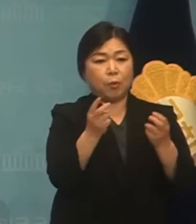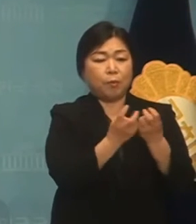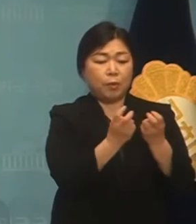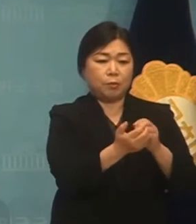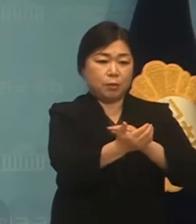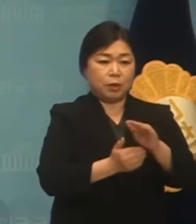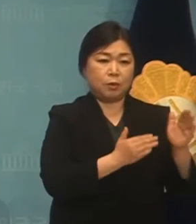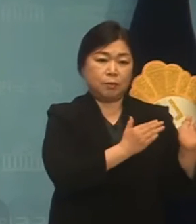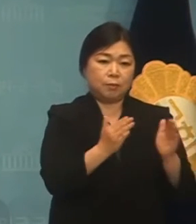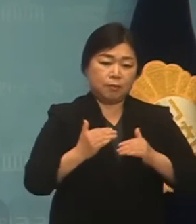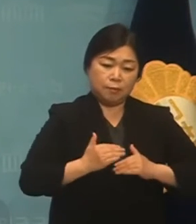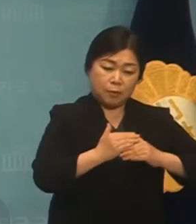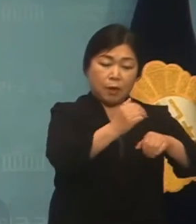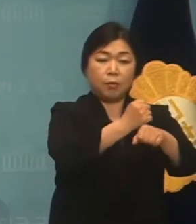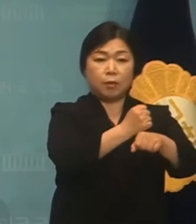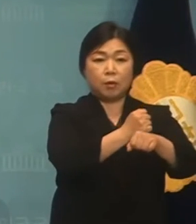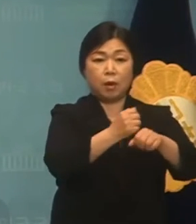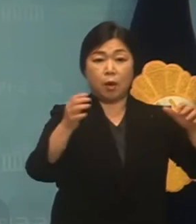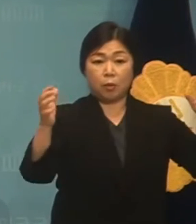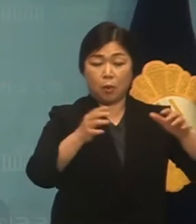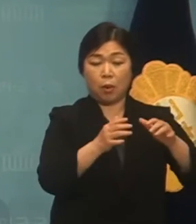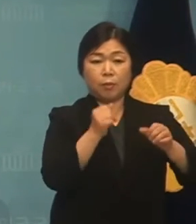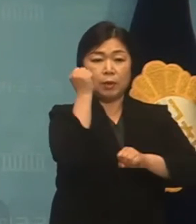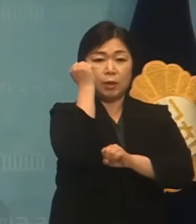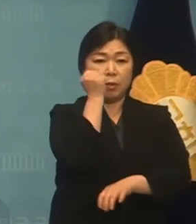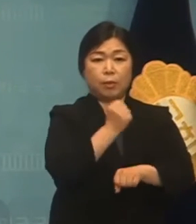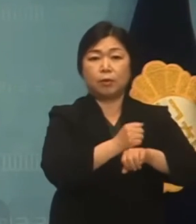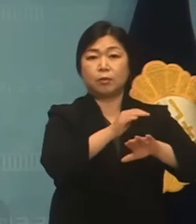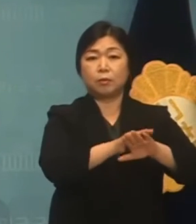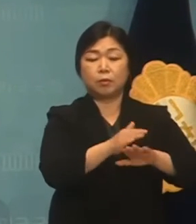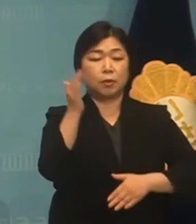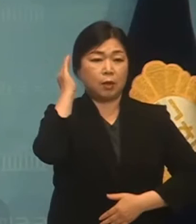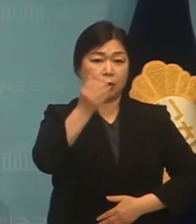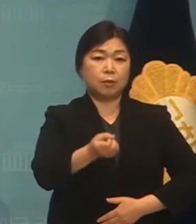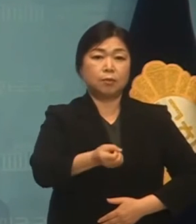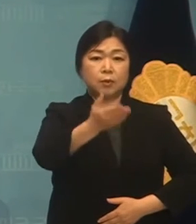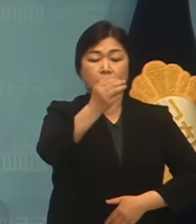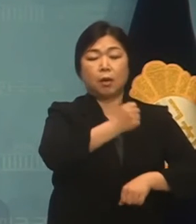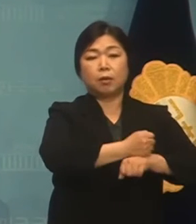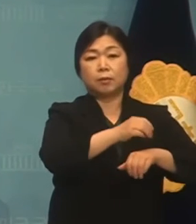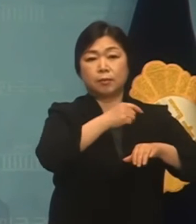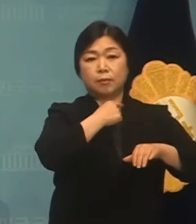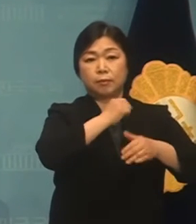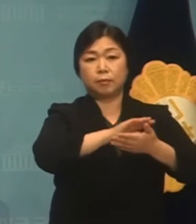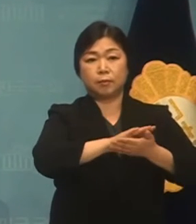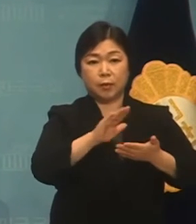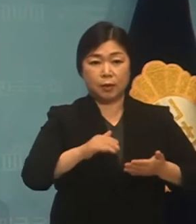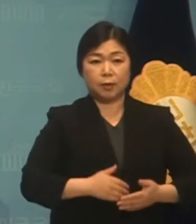필요가 있습니다. 우리 당을 통합 플랫폼으로 만들어 대선 승리를 이끌어내겠습니다.